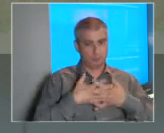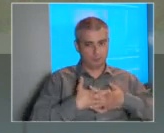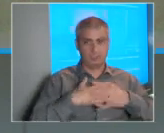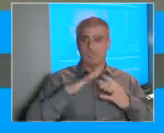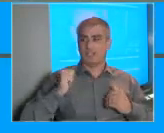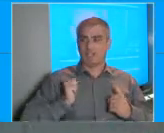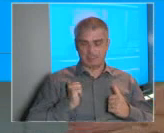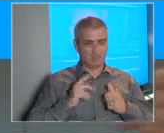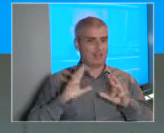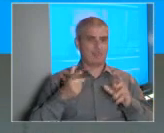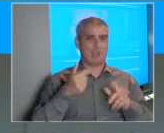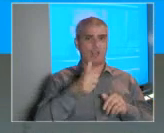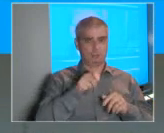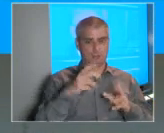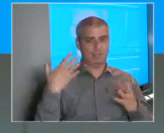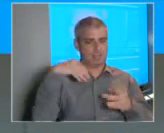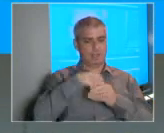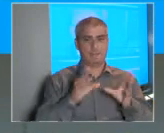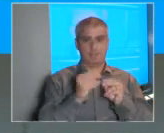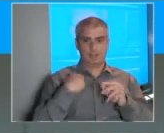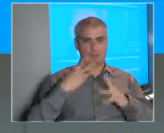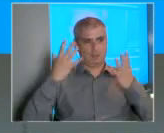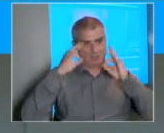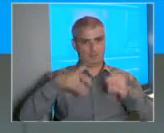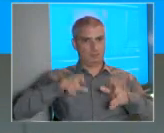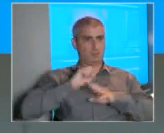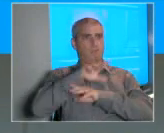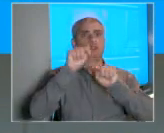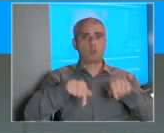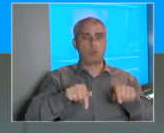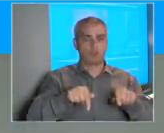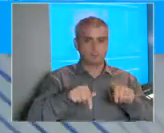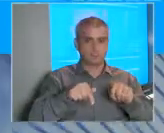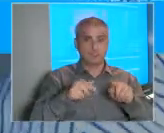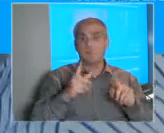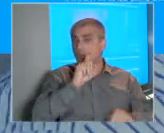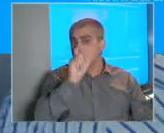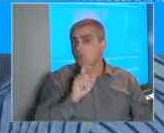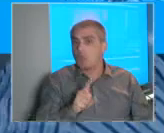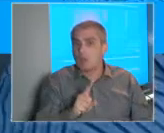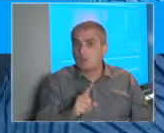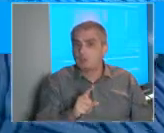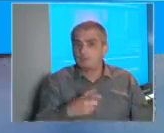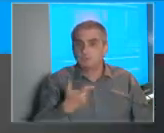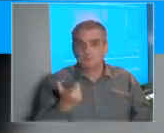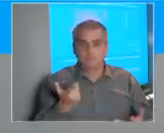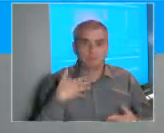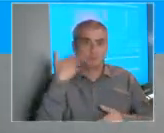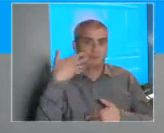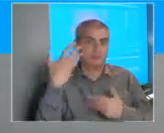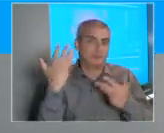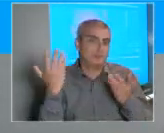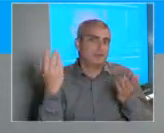צהל וערוץ כנסת, אתה תהיה כאן איתנו אחר כבוד במשדר הזה, וייתכן מאוד שזה הולך